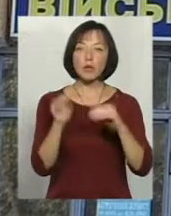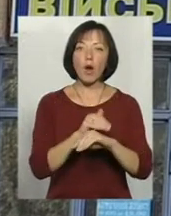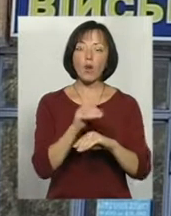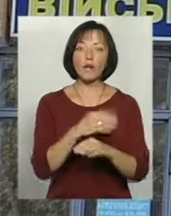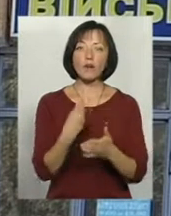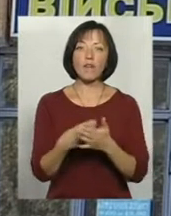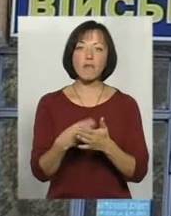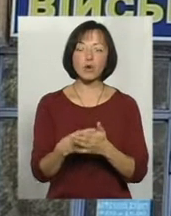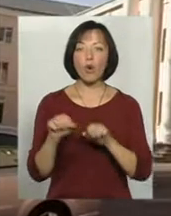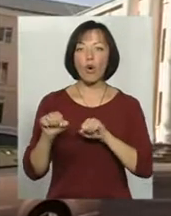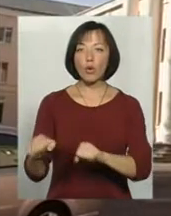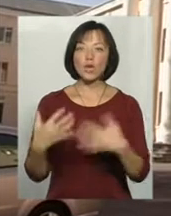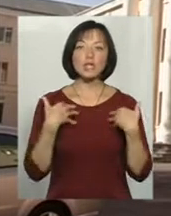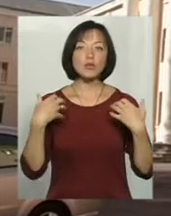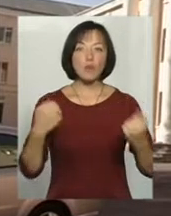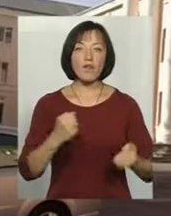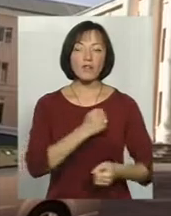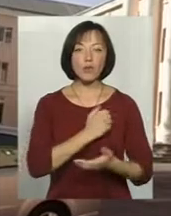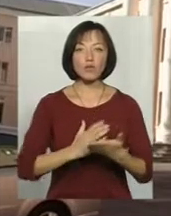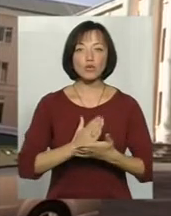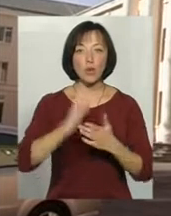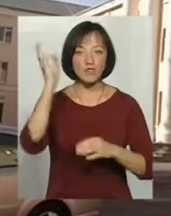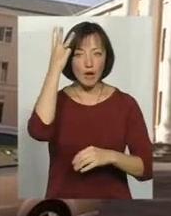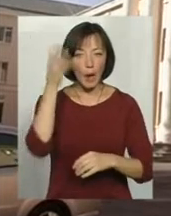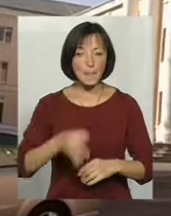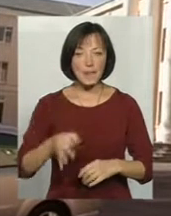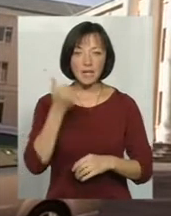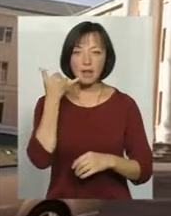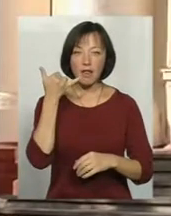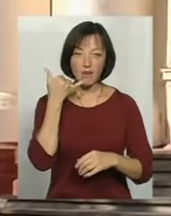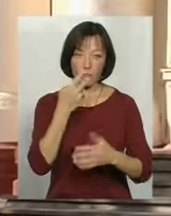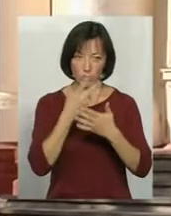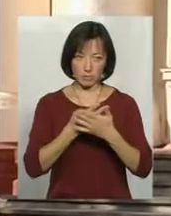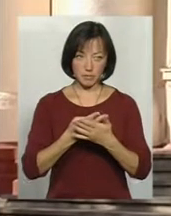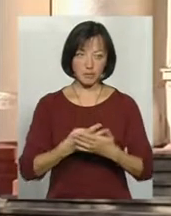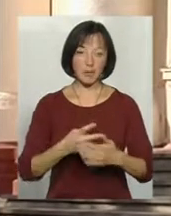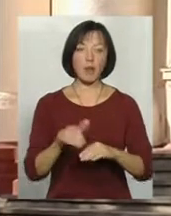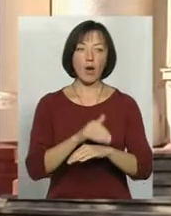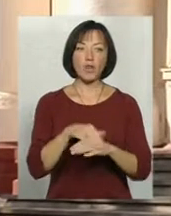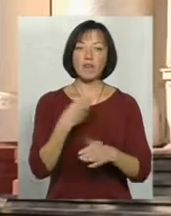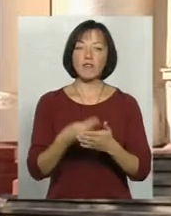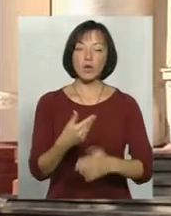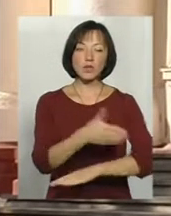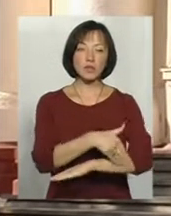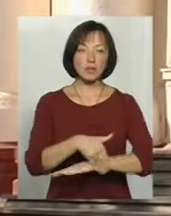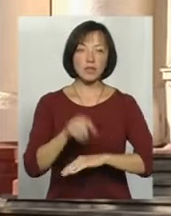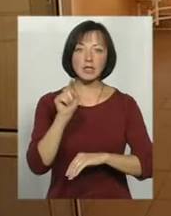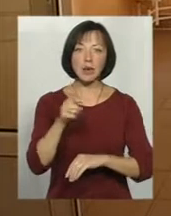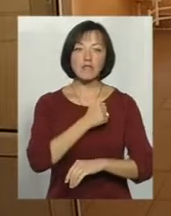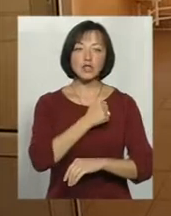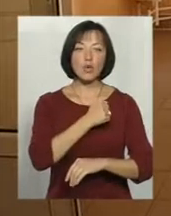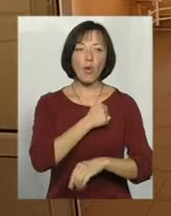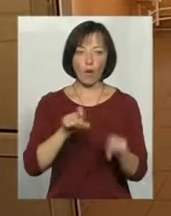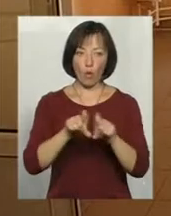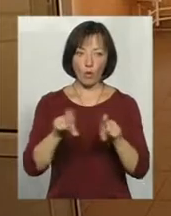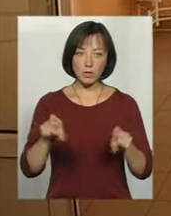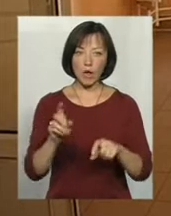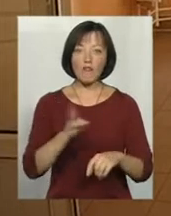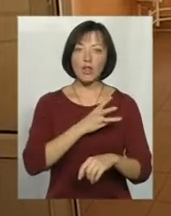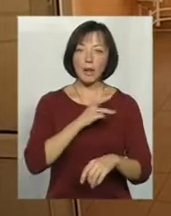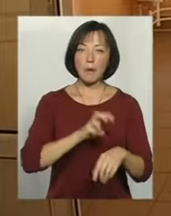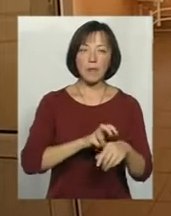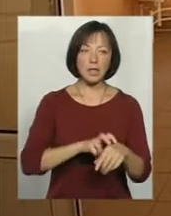фонду охорони здоров'я військовослужбовців Хмельниччини. Телефони на екрані. Благодійний фонд знаходиться там, де й військовий госпіталь. Волонтери